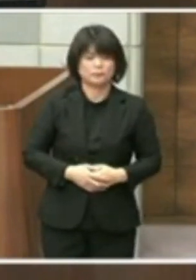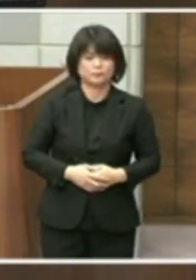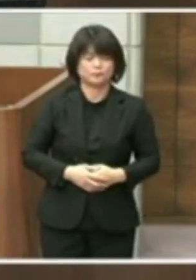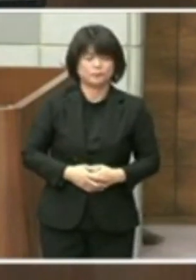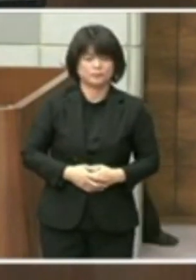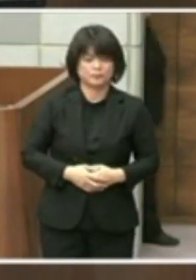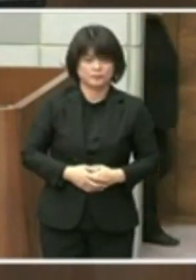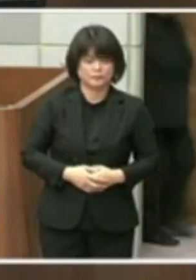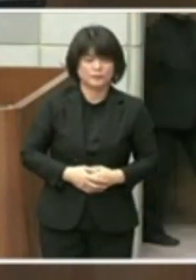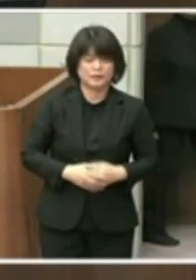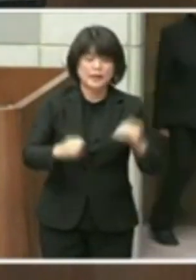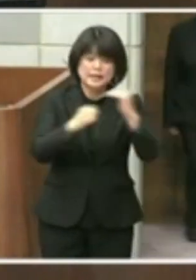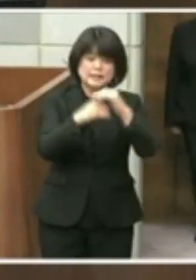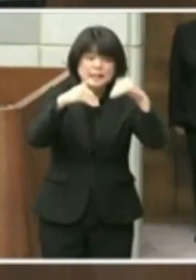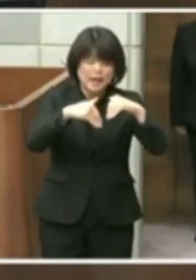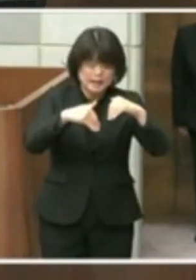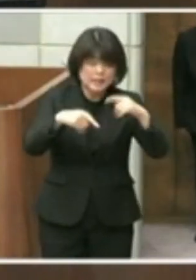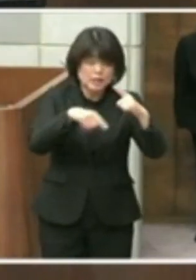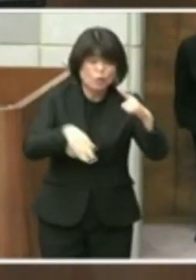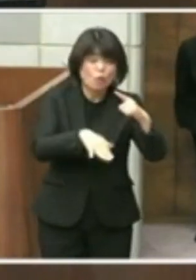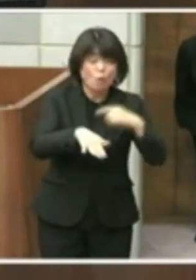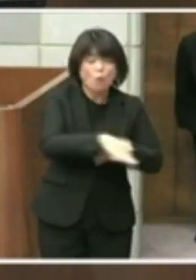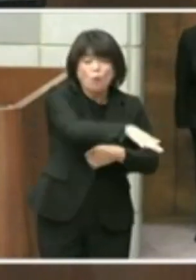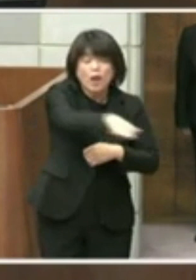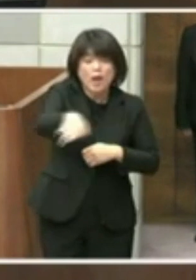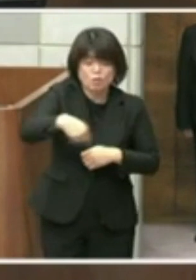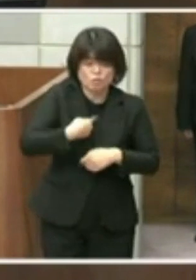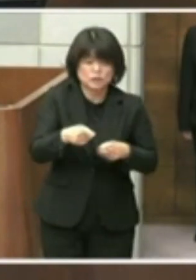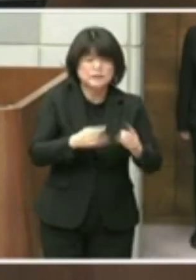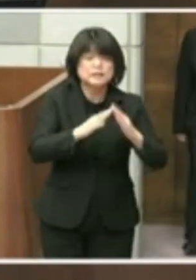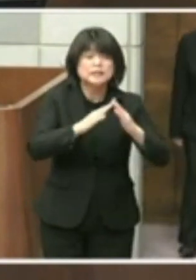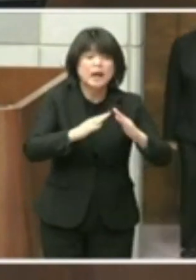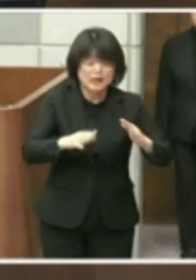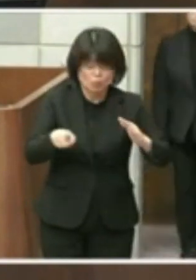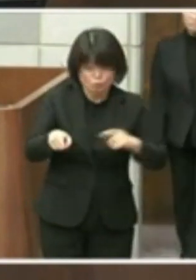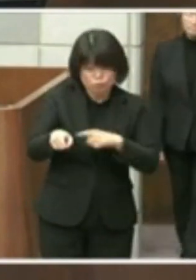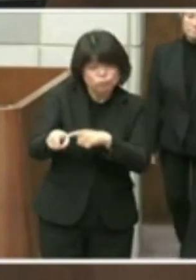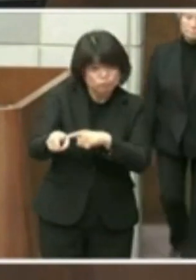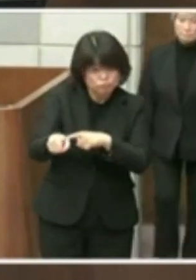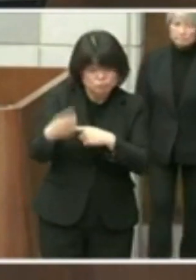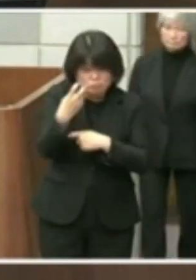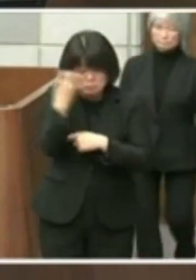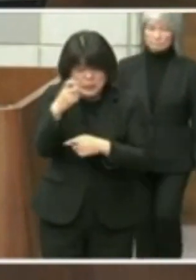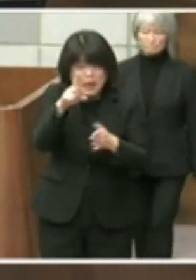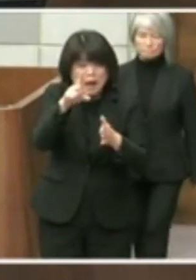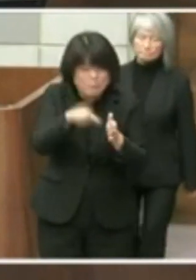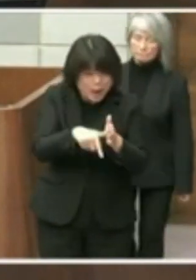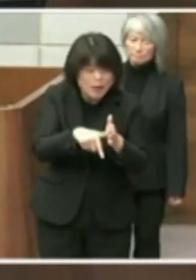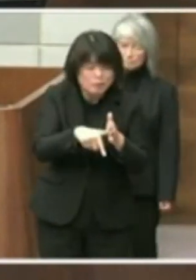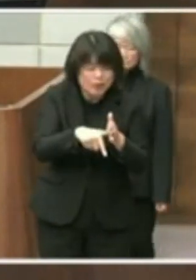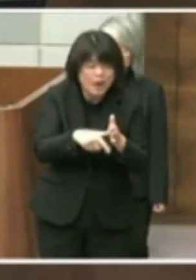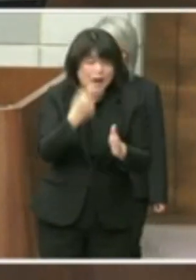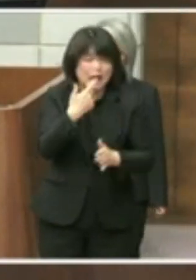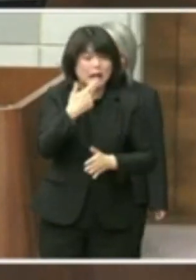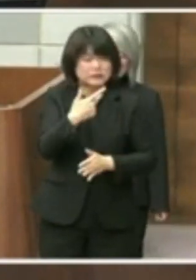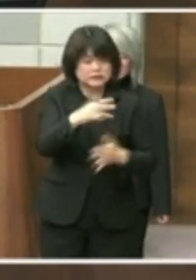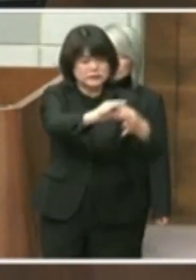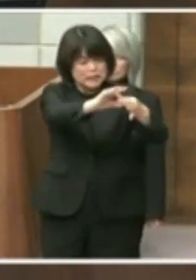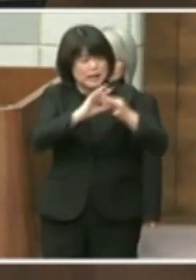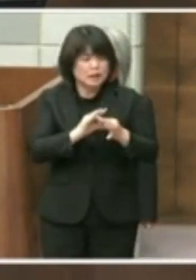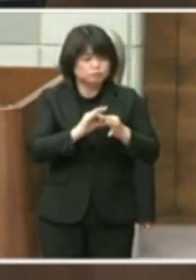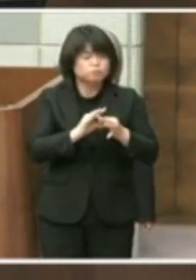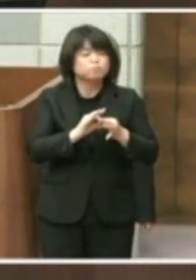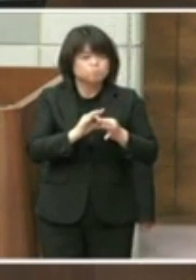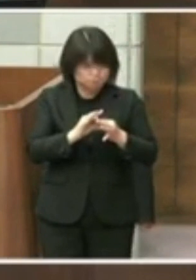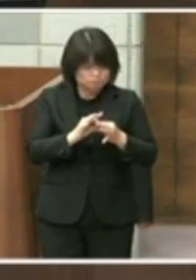合わせて石ヶ谷公園周辺の自治会へ、首やカツやカミキリを見つけたら、市の方にご連絡をいただ